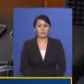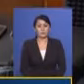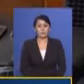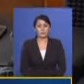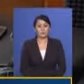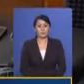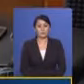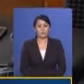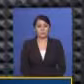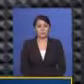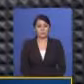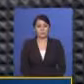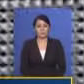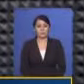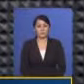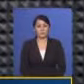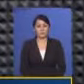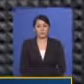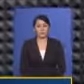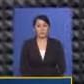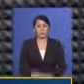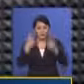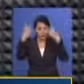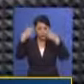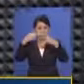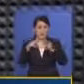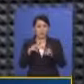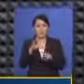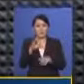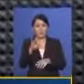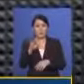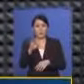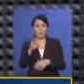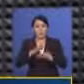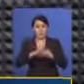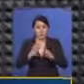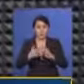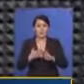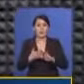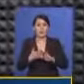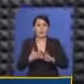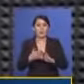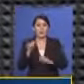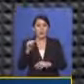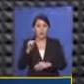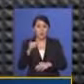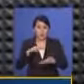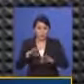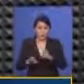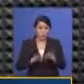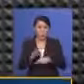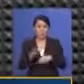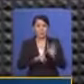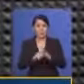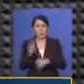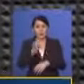в рамках заключенного меморандума между университет пен Эпиграф компаниясымен жасалған меморандумның аясында осындай жоба іске асты.